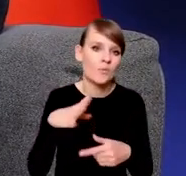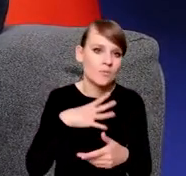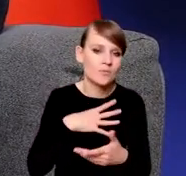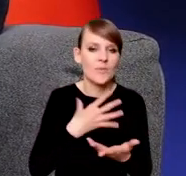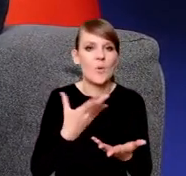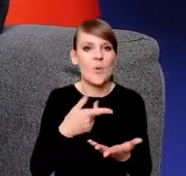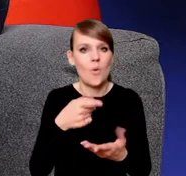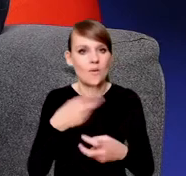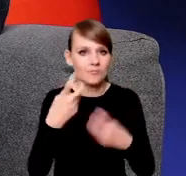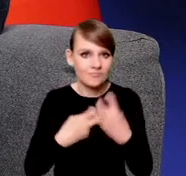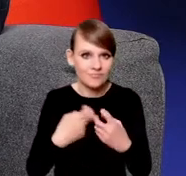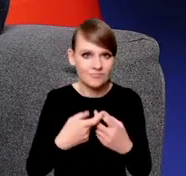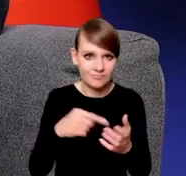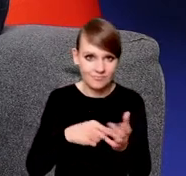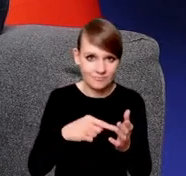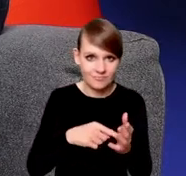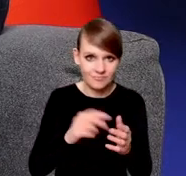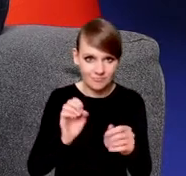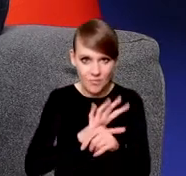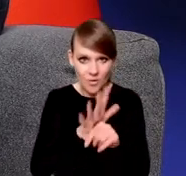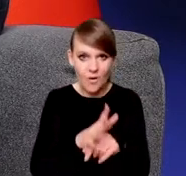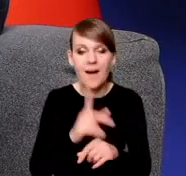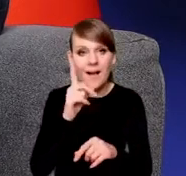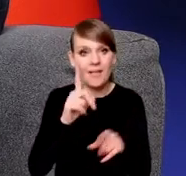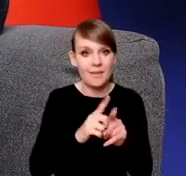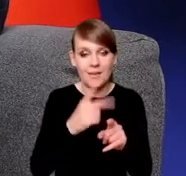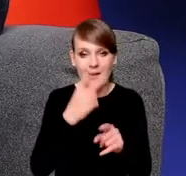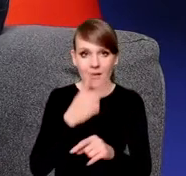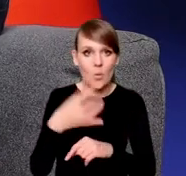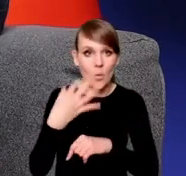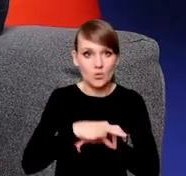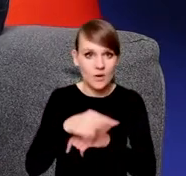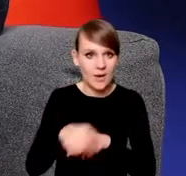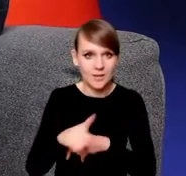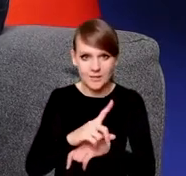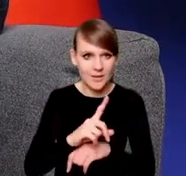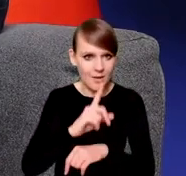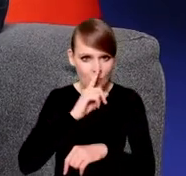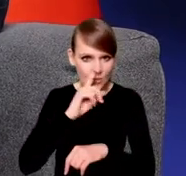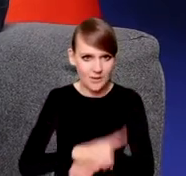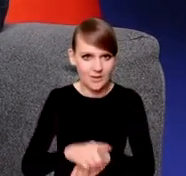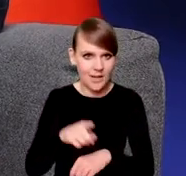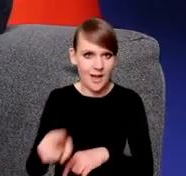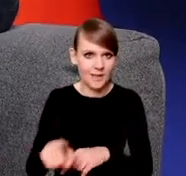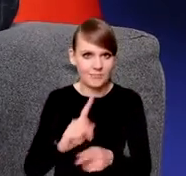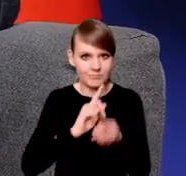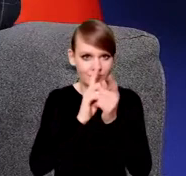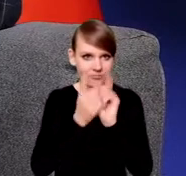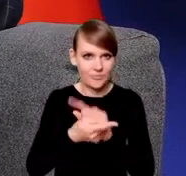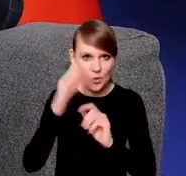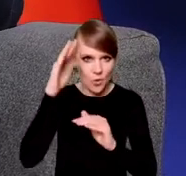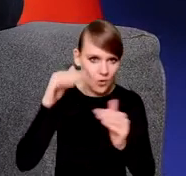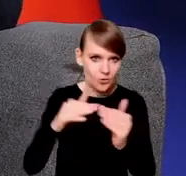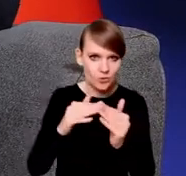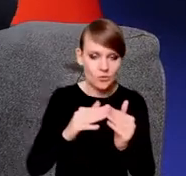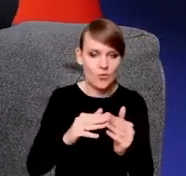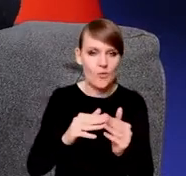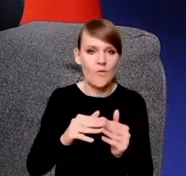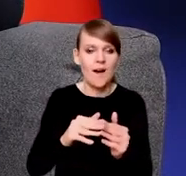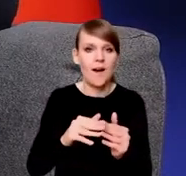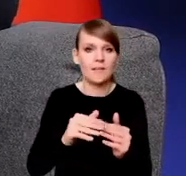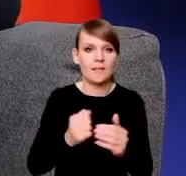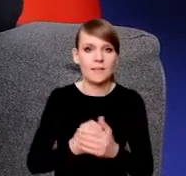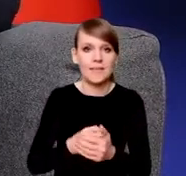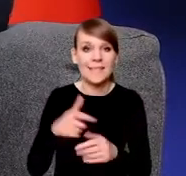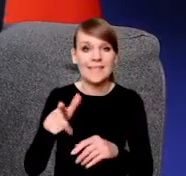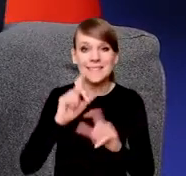zwrócić uwagę, jak błyskawicznie uczelnie przeprowadziły procesy dostosowania tak naprawdę całego